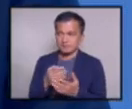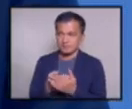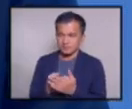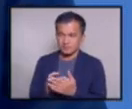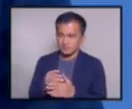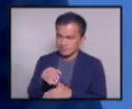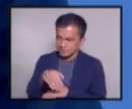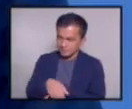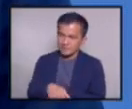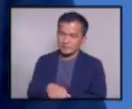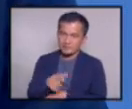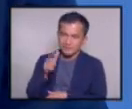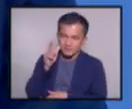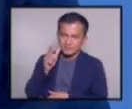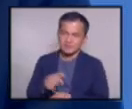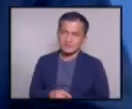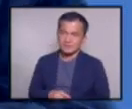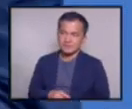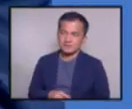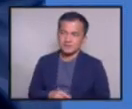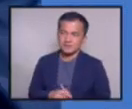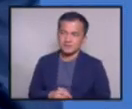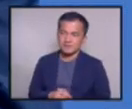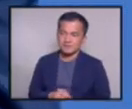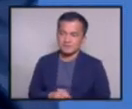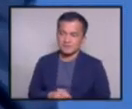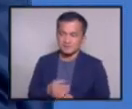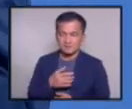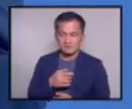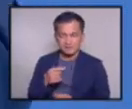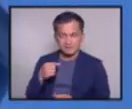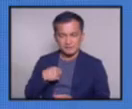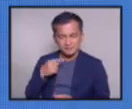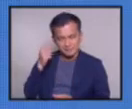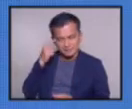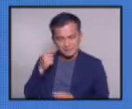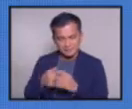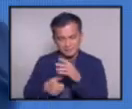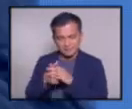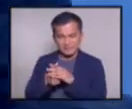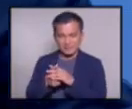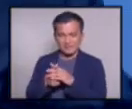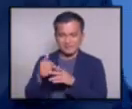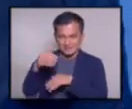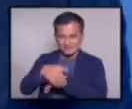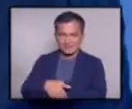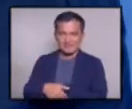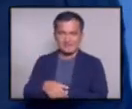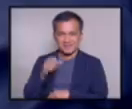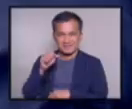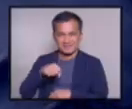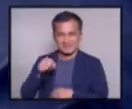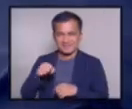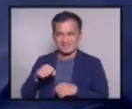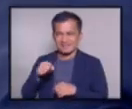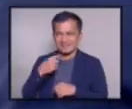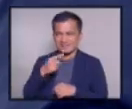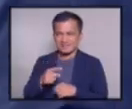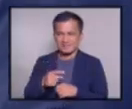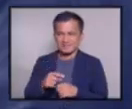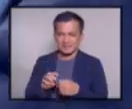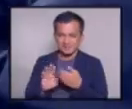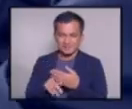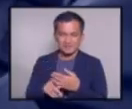din, Luchi. Okay. Palagay ko naman, lalabas ito sa gabi. Yes, sa gabi. Ibalik niyo po yung iba